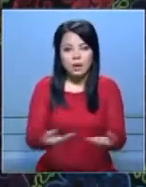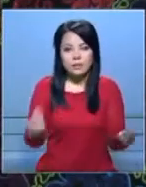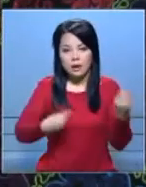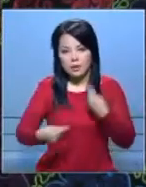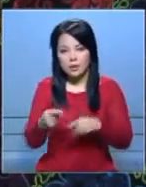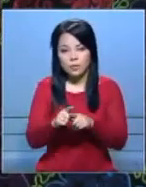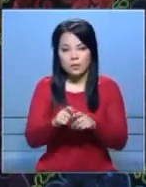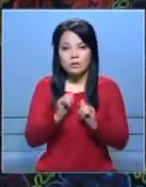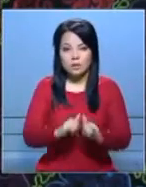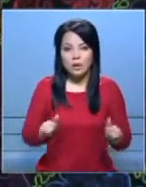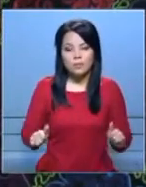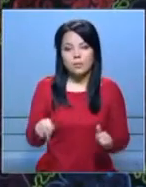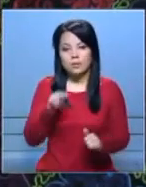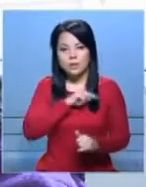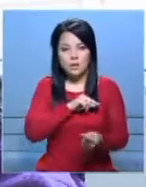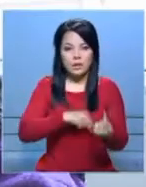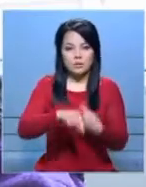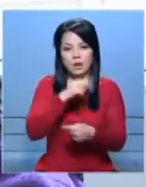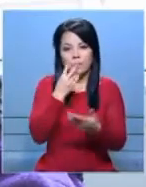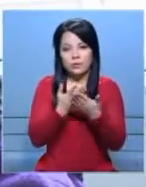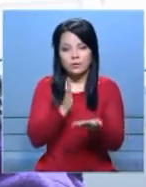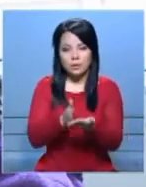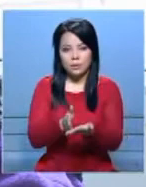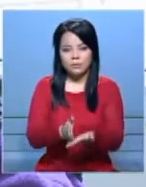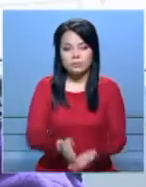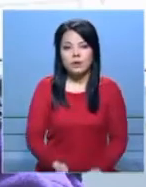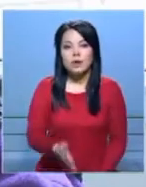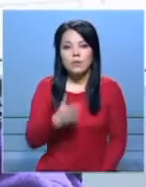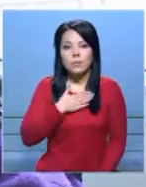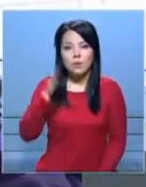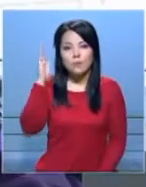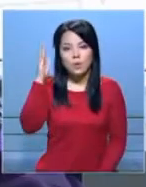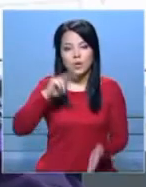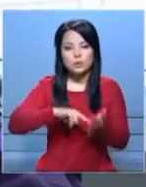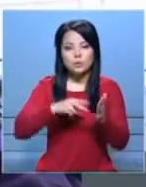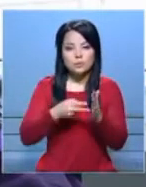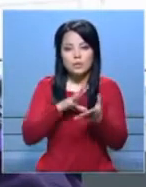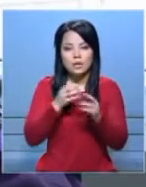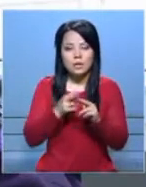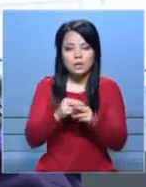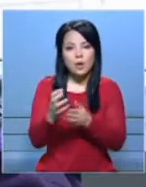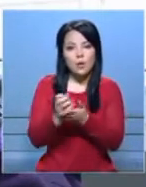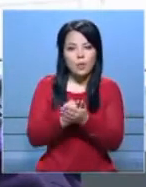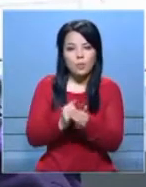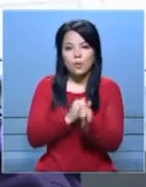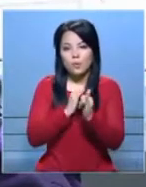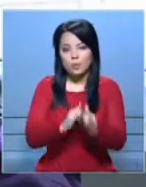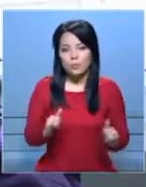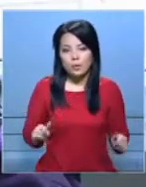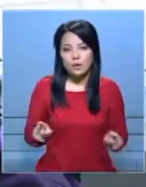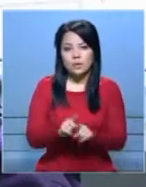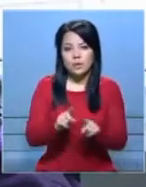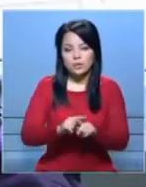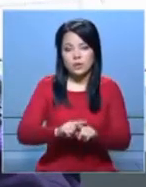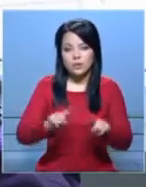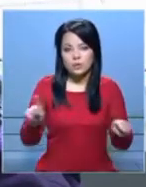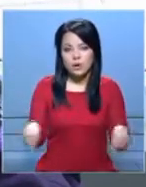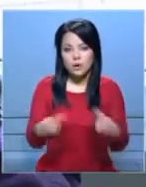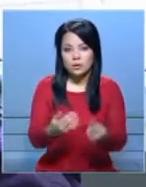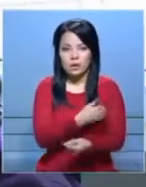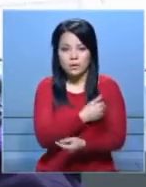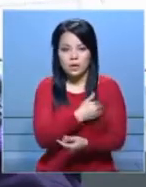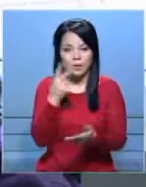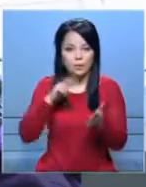тігуде дамыл таппайды. Болашақ жоспарым әзір осыны үлкен осы қорымды көйтіп. Осыны көйтем ба деген ойым